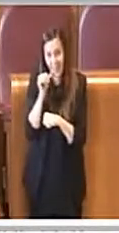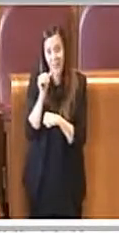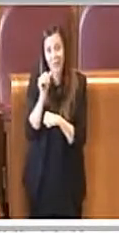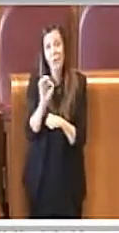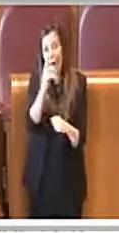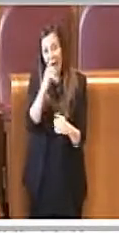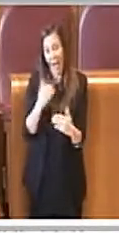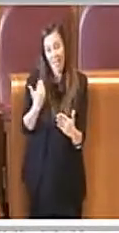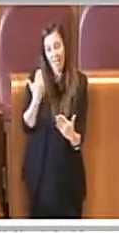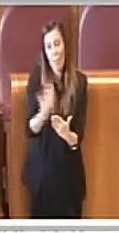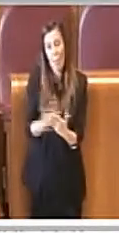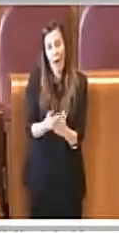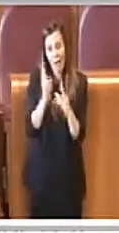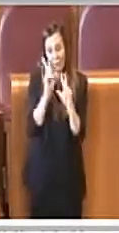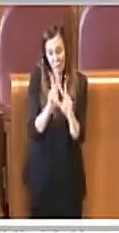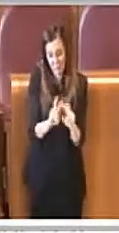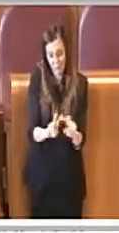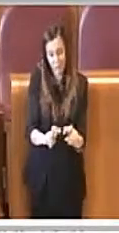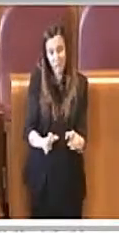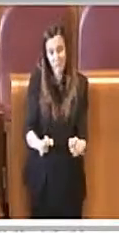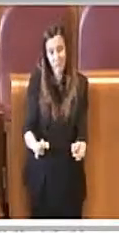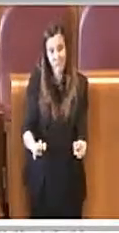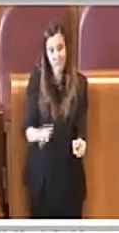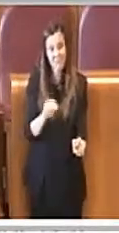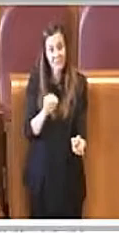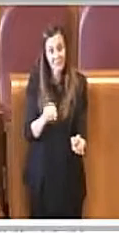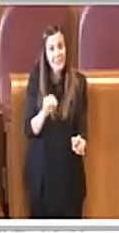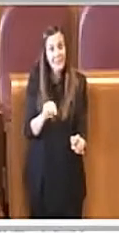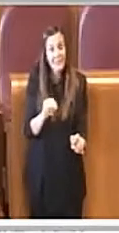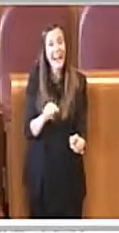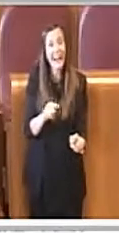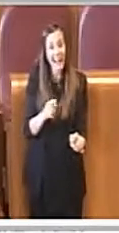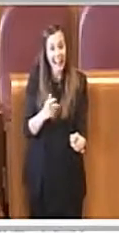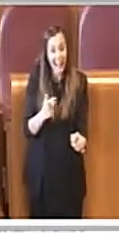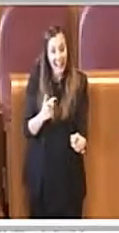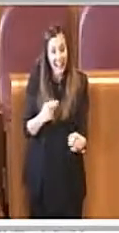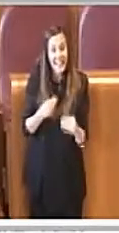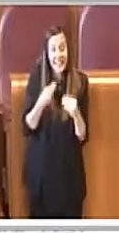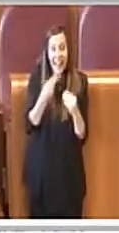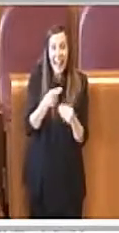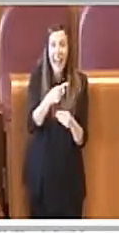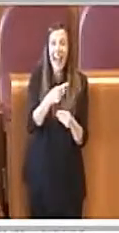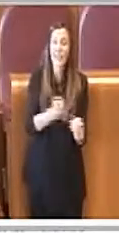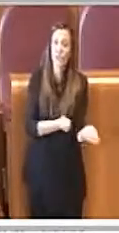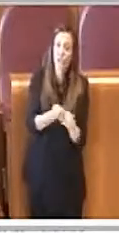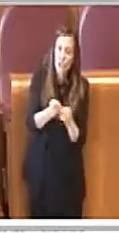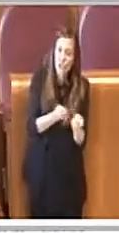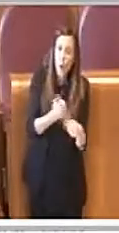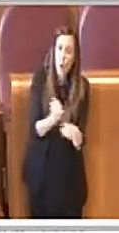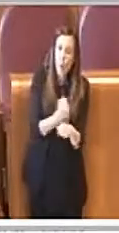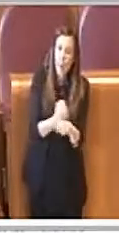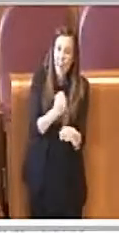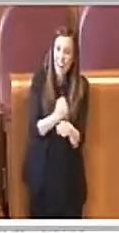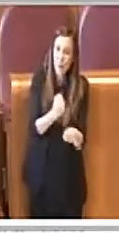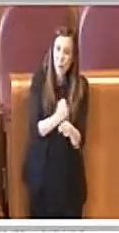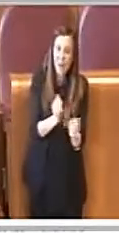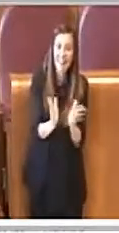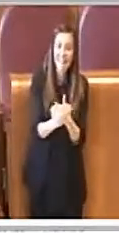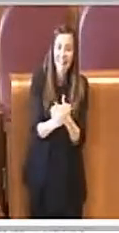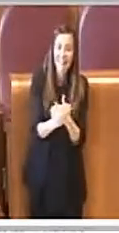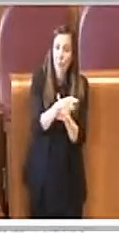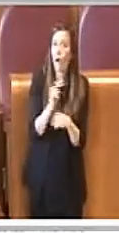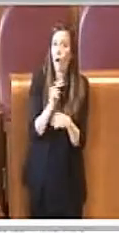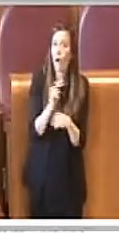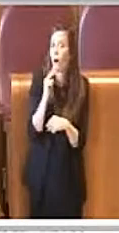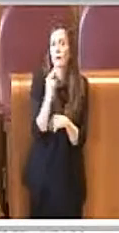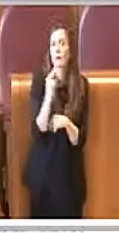le adeguate verifiche, in modo da poter dare ai gestori, agli operatori del settore, delle